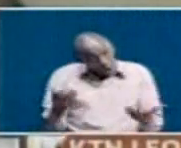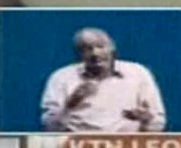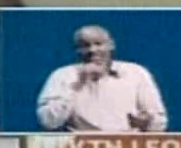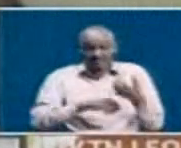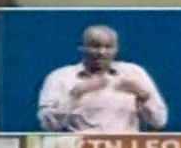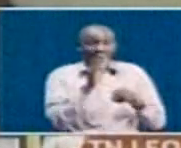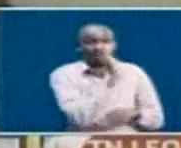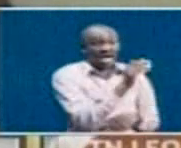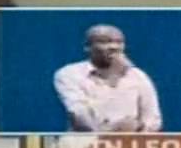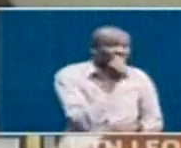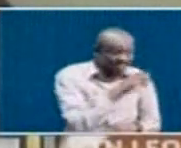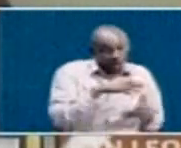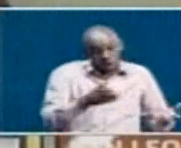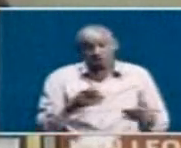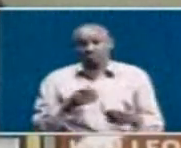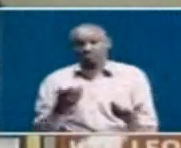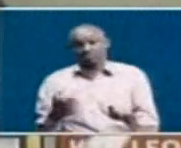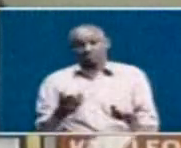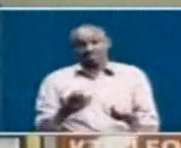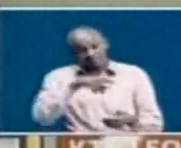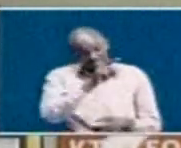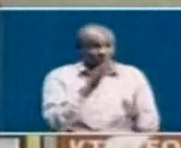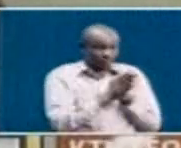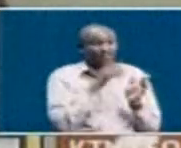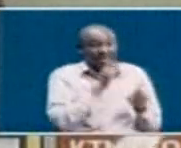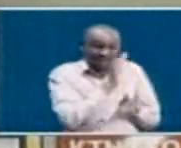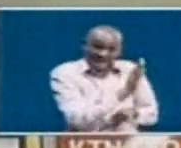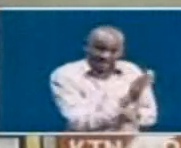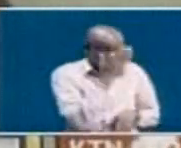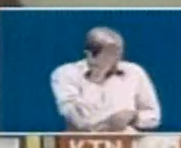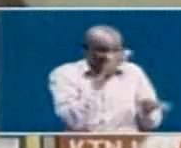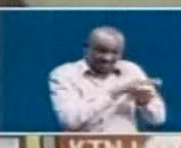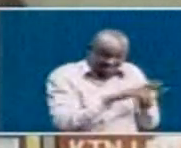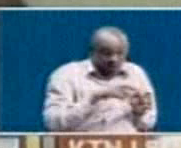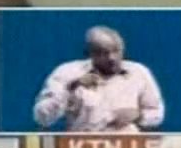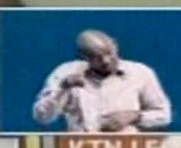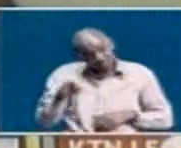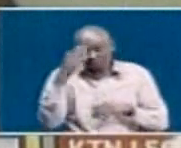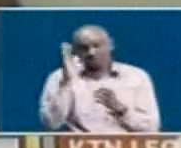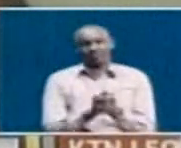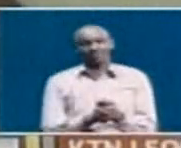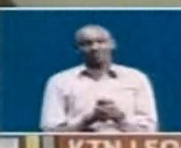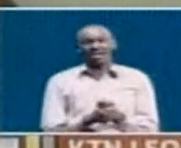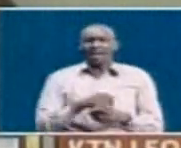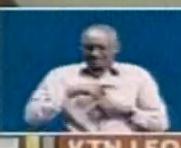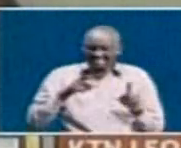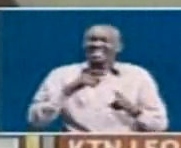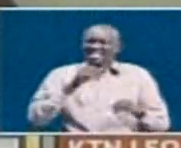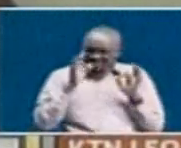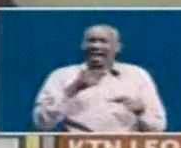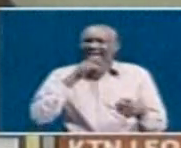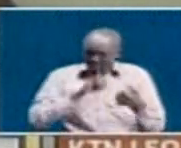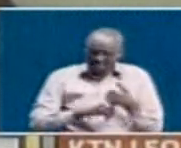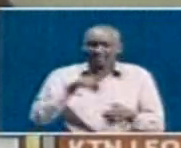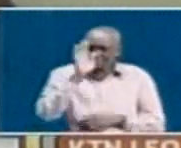vake kisiri, ama ni mume ajuana na familia yake, brother zake ndio wanajua huyu brother yetu ana kitu fulani. Lakini kama mume wako